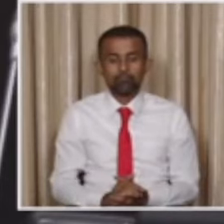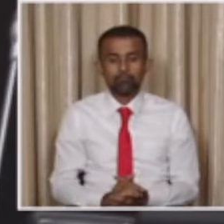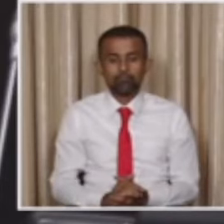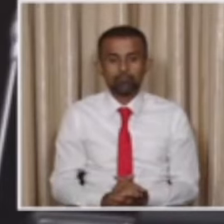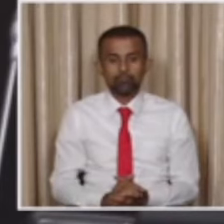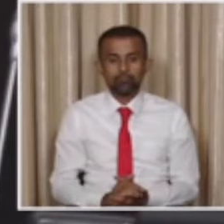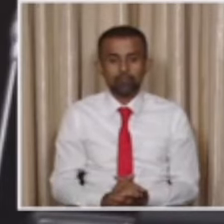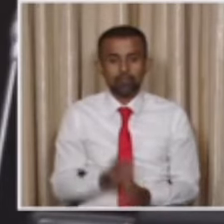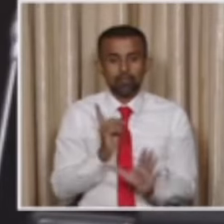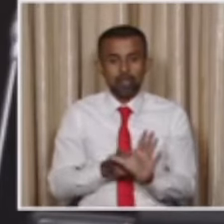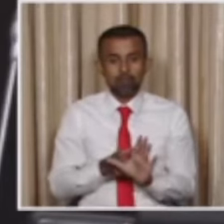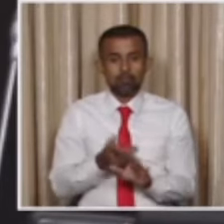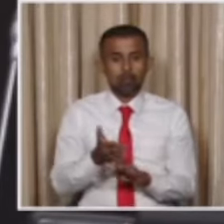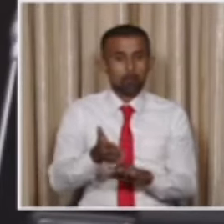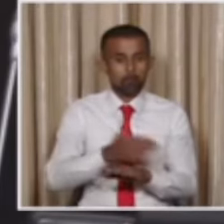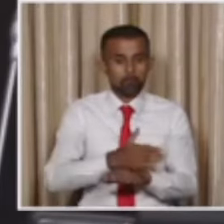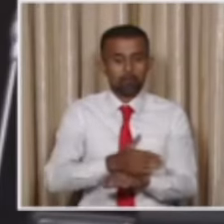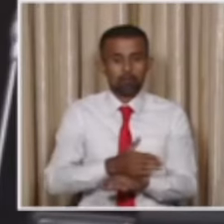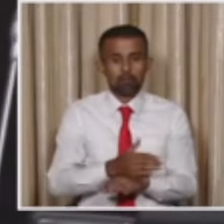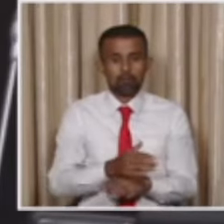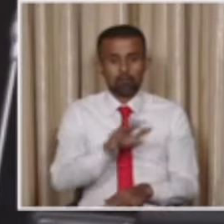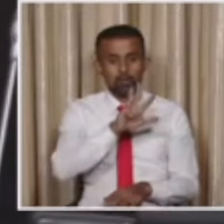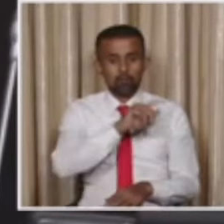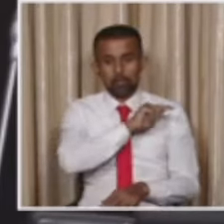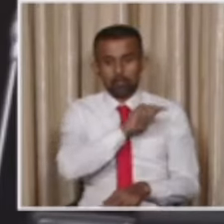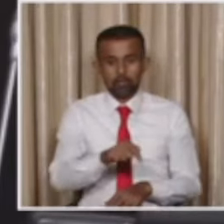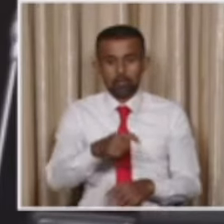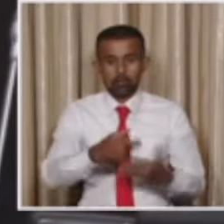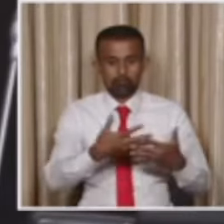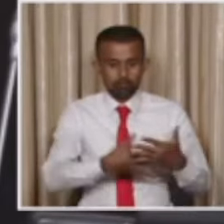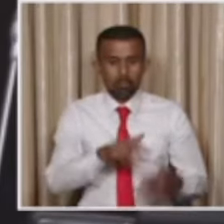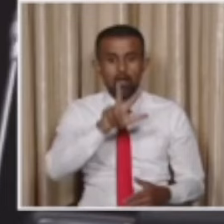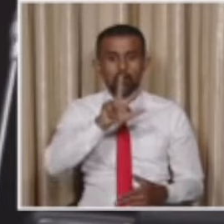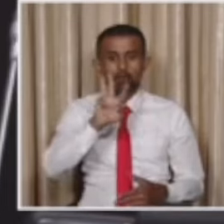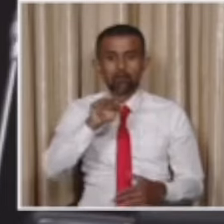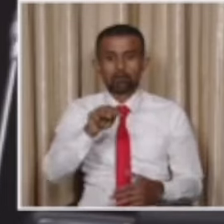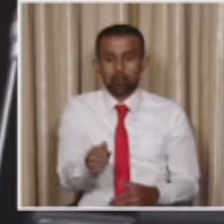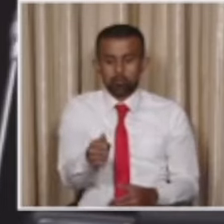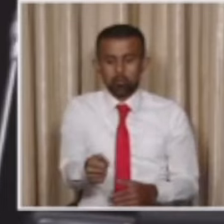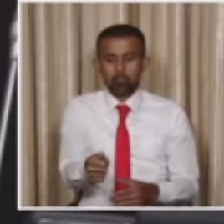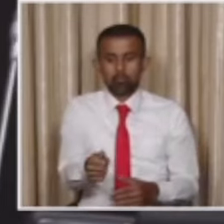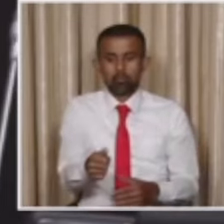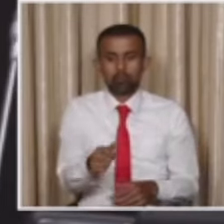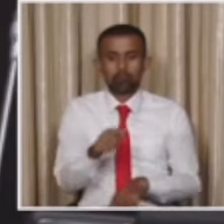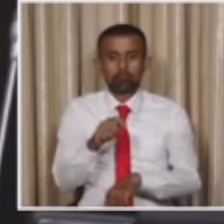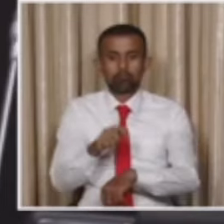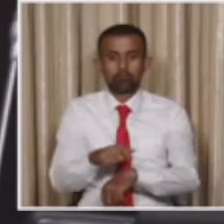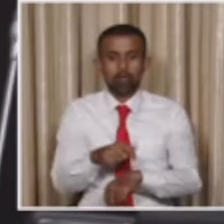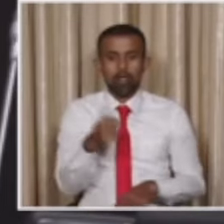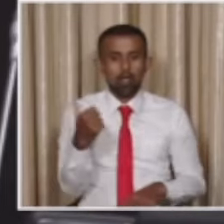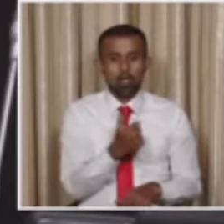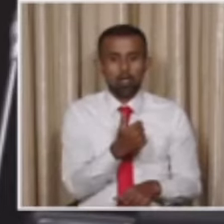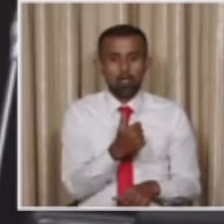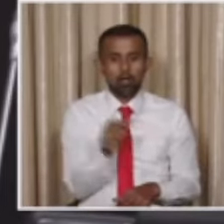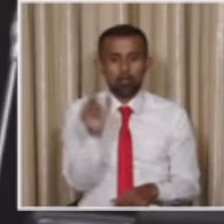හැබැයි භාගයක් හැමදාම කරකවල තියෙන්නේ. ඒ කියන්නේ 9ට එන කෙනාගේ වාර්තා වෙන්නේ 8:00 කියලා. එතකොට අලුත්ෙන් විලිසුතු